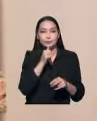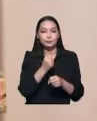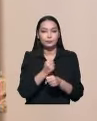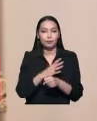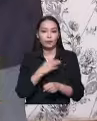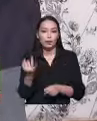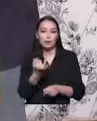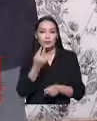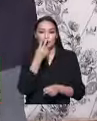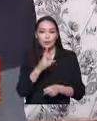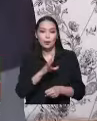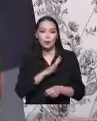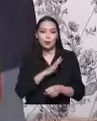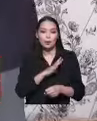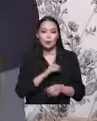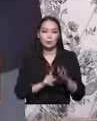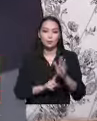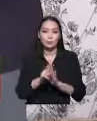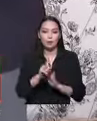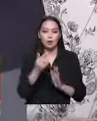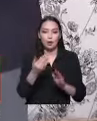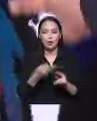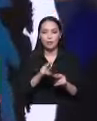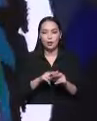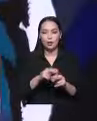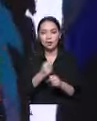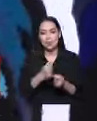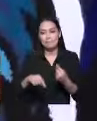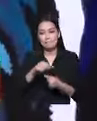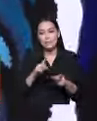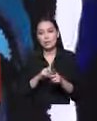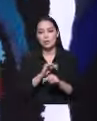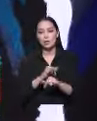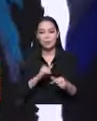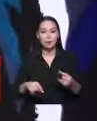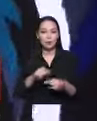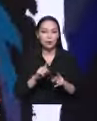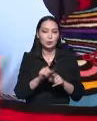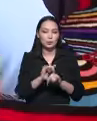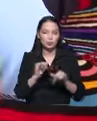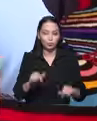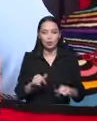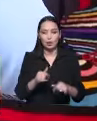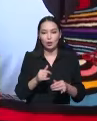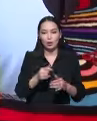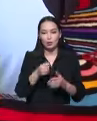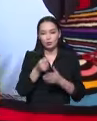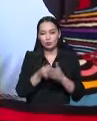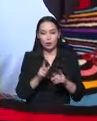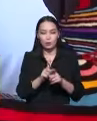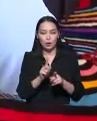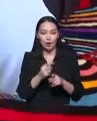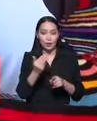қызығыпты. Кейін тоқыма машиналарын зерттей келе бизнес жоспарын жасап жергілікті билікке ұсынған. Аймақтағы атқамінерлер